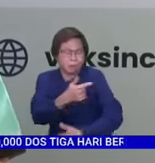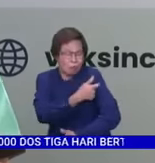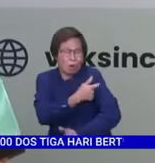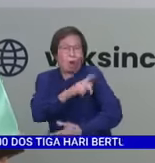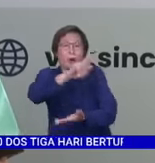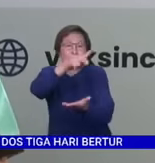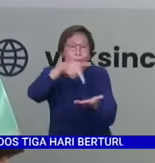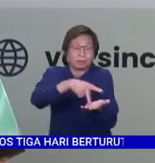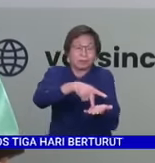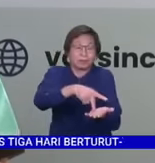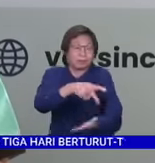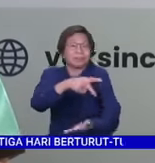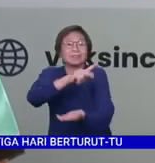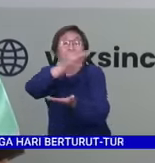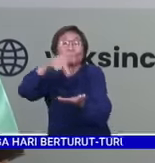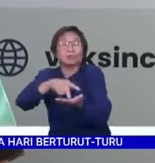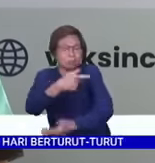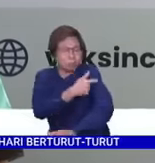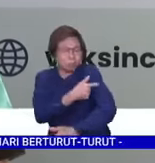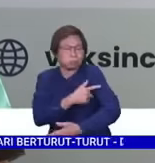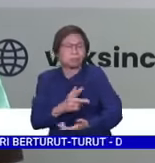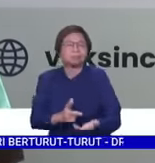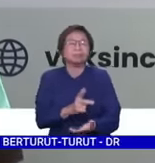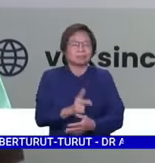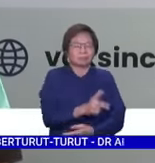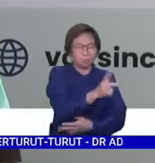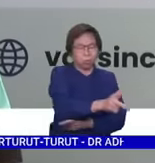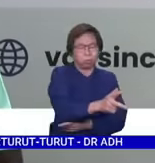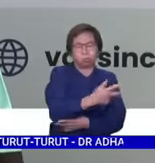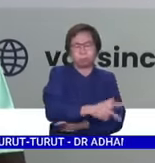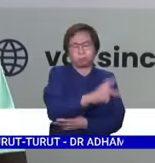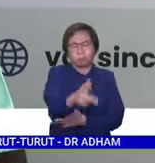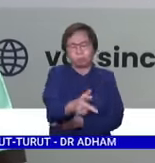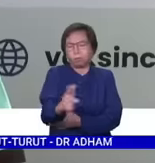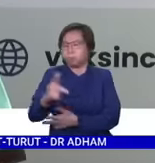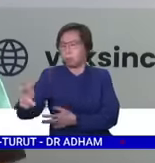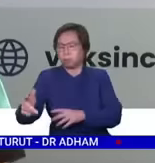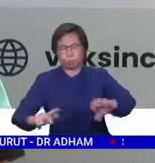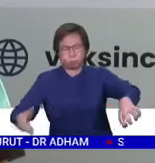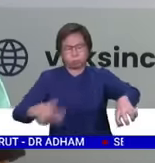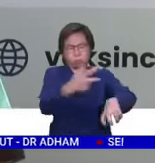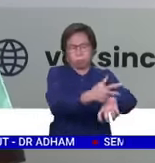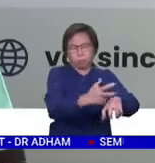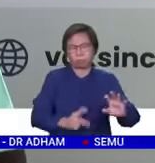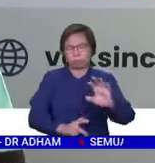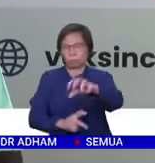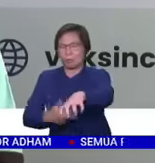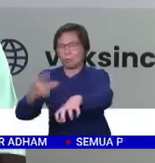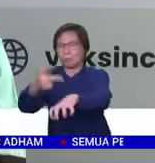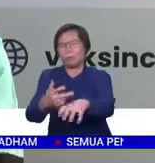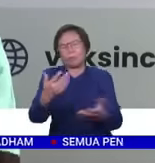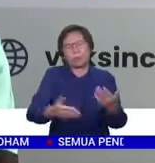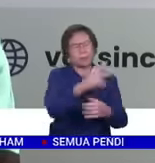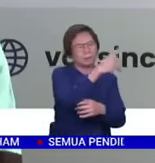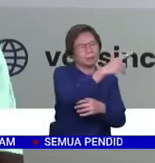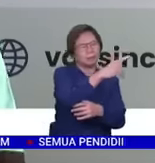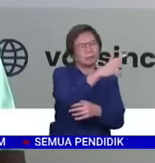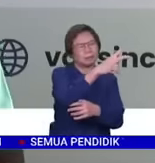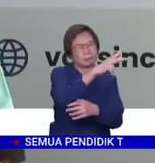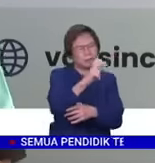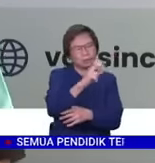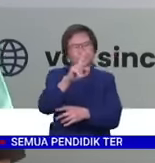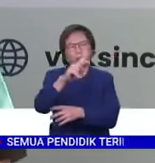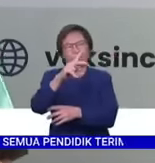pusat rekreasi secara berani ke tempat-tempat tertentu lah mungkin 300 ini 100 ini